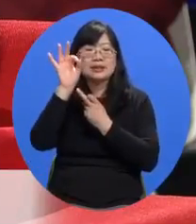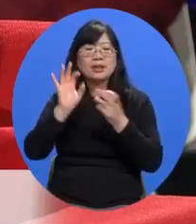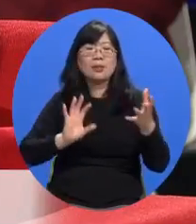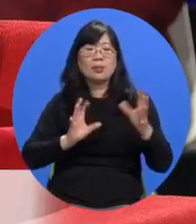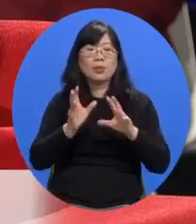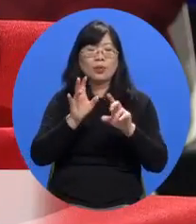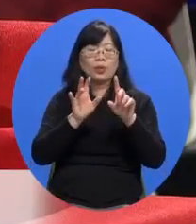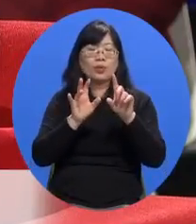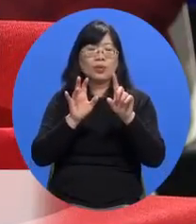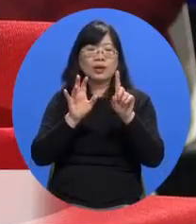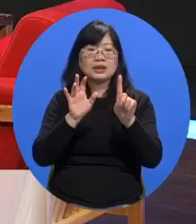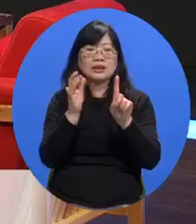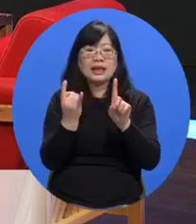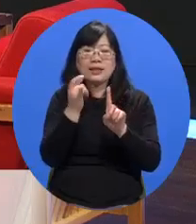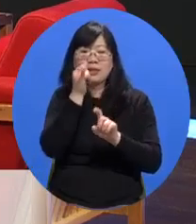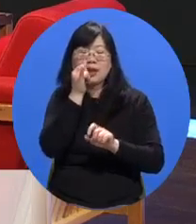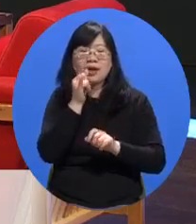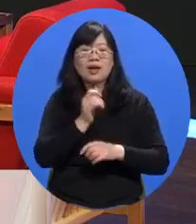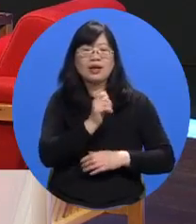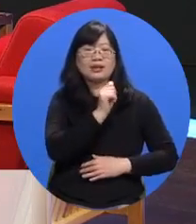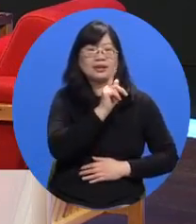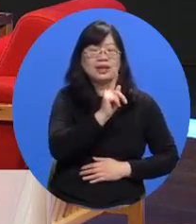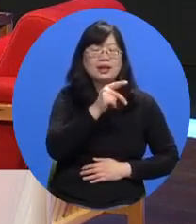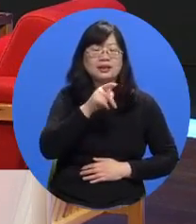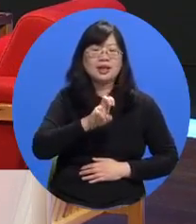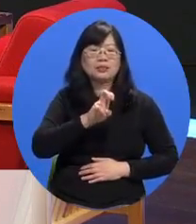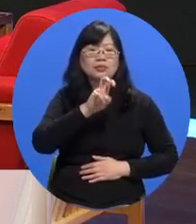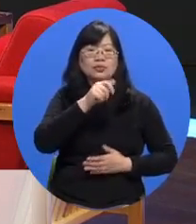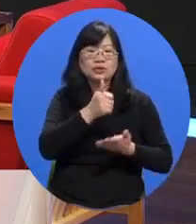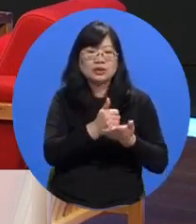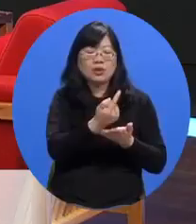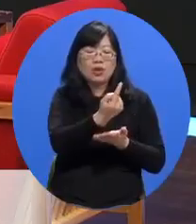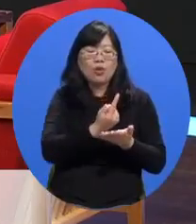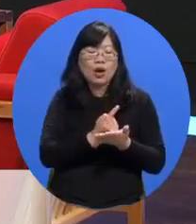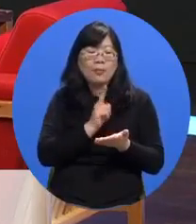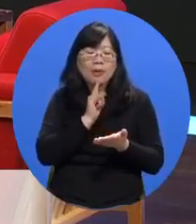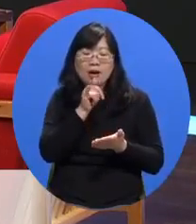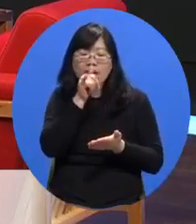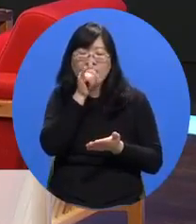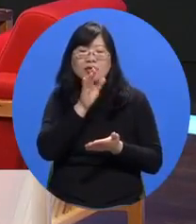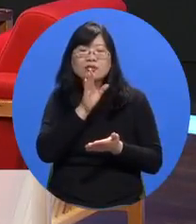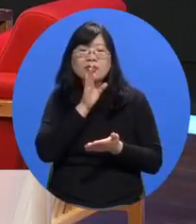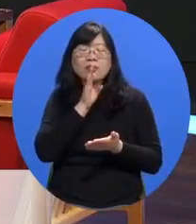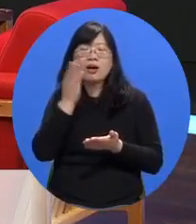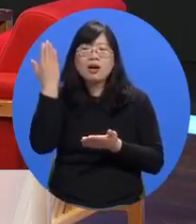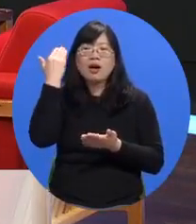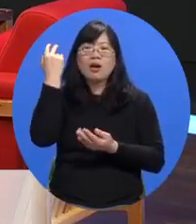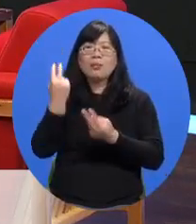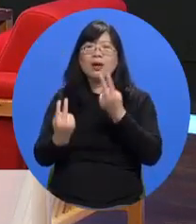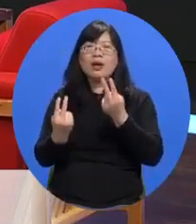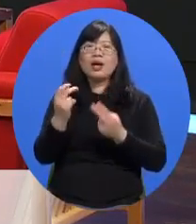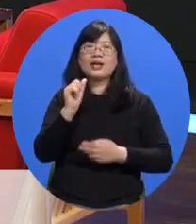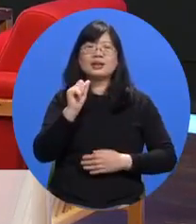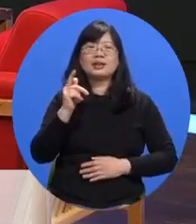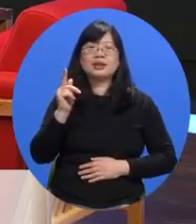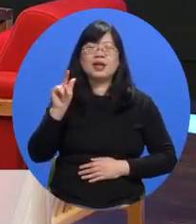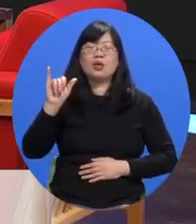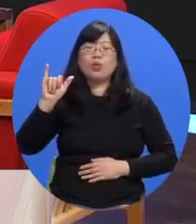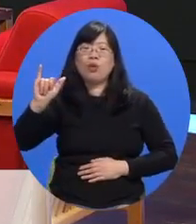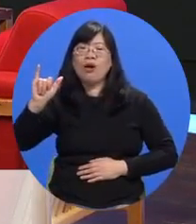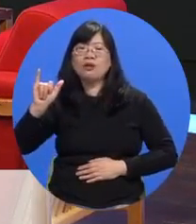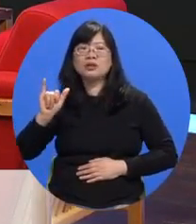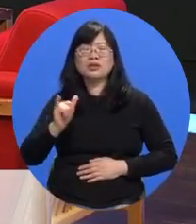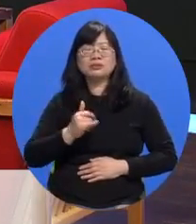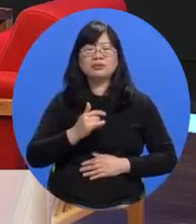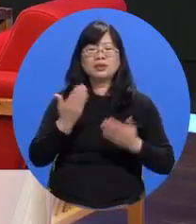하나 있었는데 네. SK 상무님이 오셔가지고 말씀하시더라고요. 정말 과거에 우리가 생각했던 스카이 학벌이 중요하지